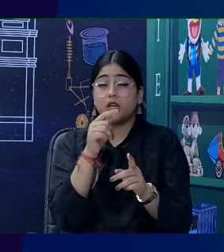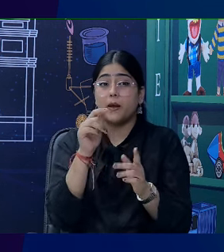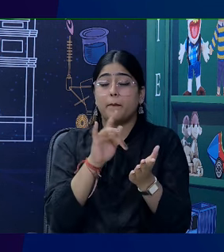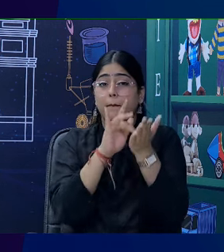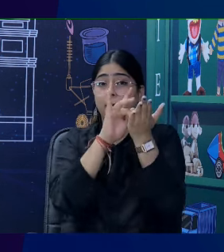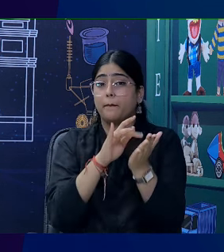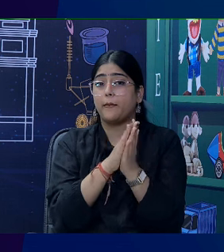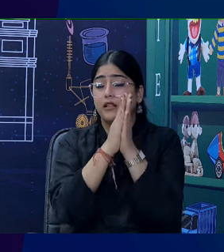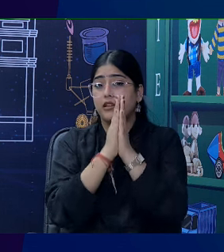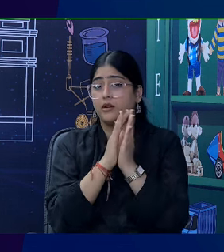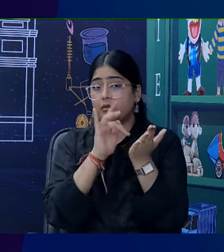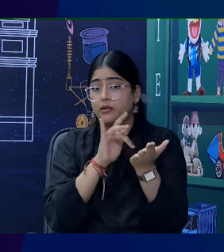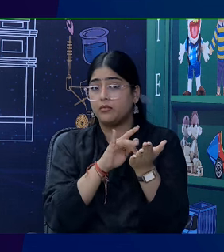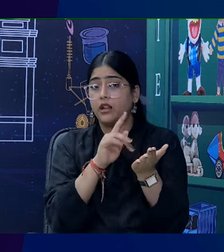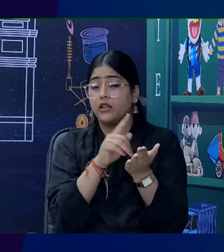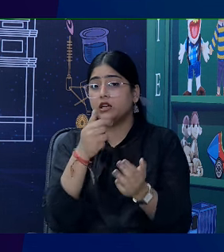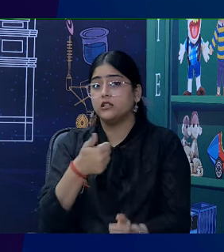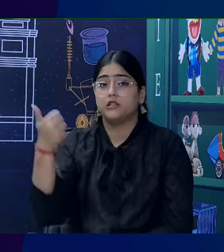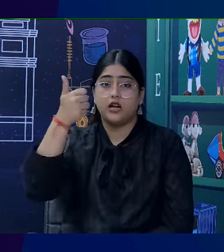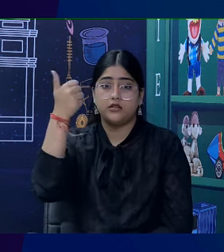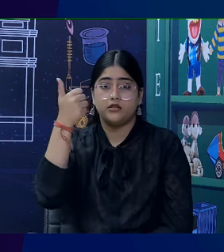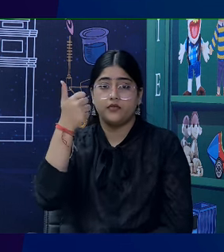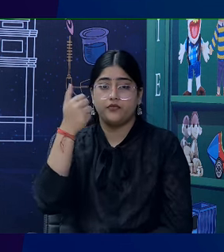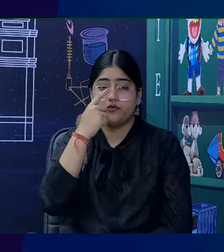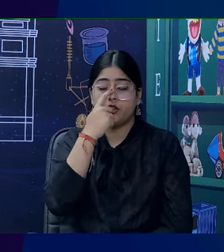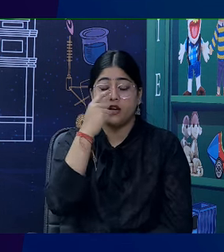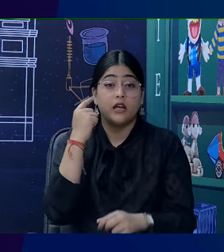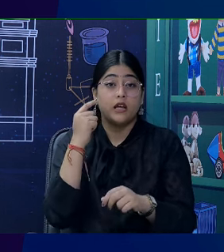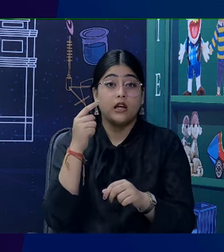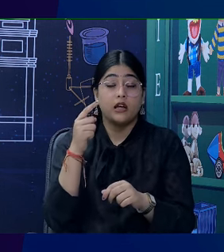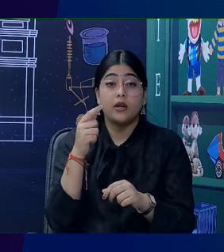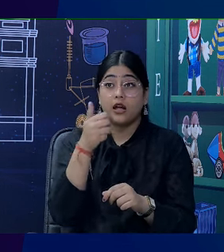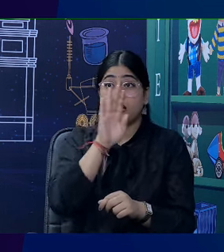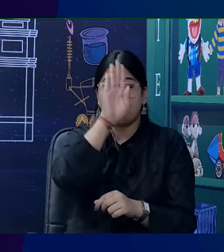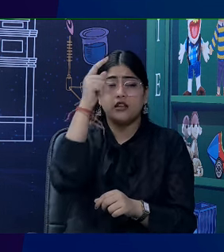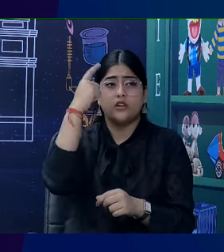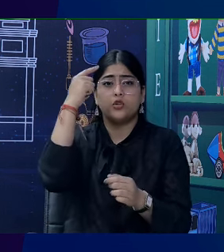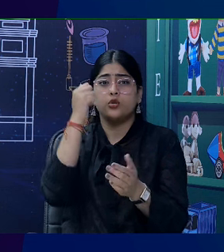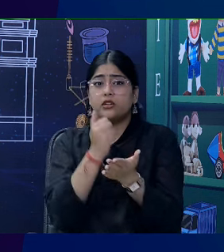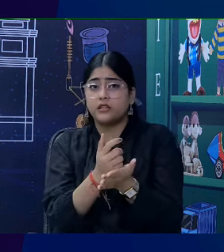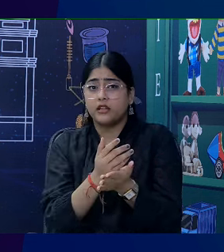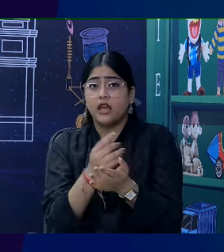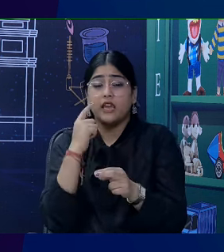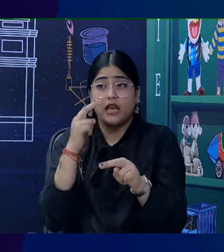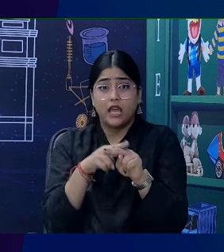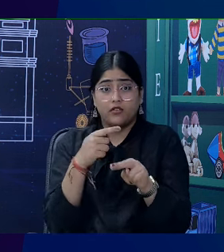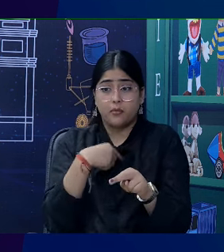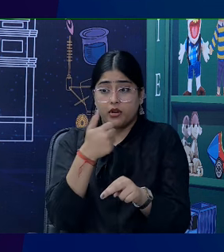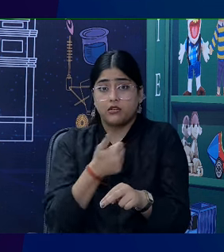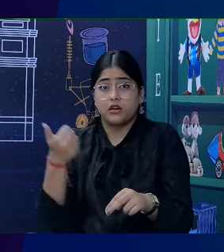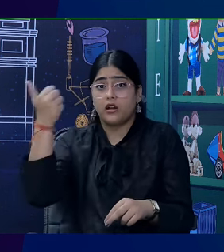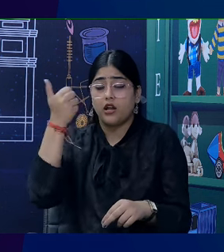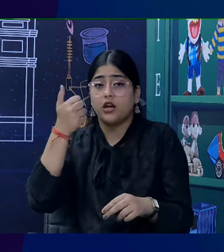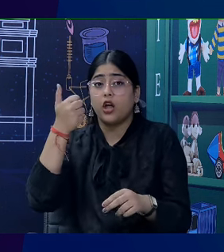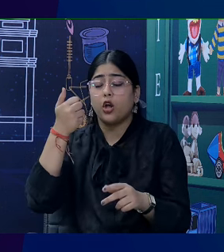ले क्योंकि उसका मानना यह था कि अगर मैंने इस मंदिर पर अपना नियंत्रण कर लिया तो इसका मतलब है कि वहां के जो लोकल लोग